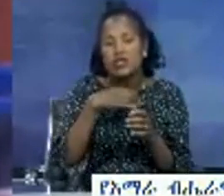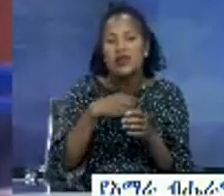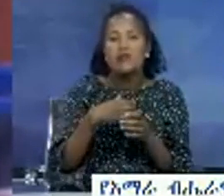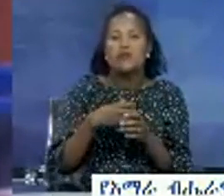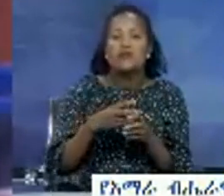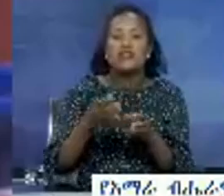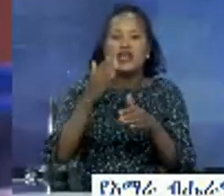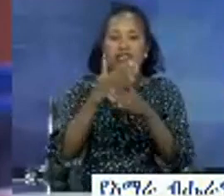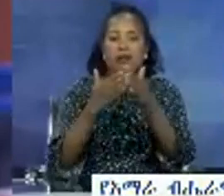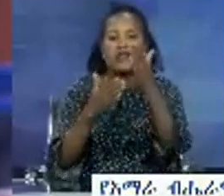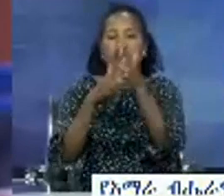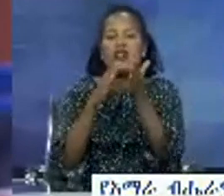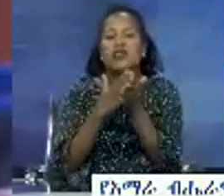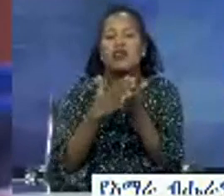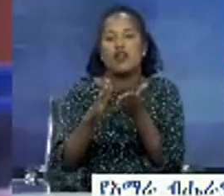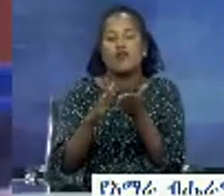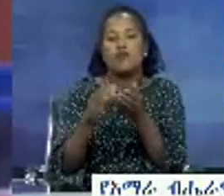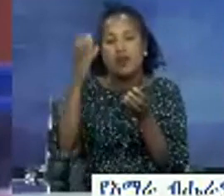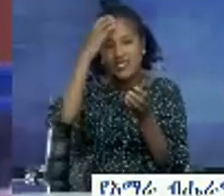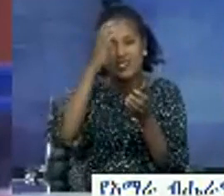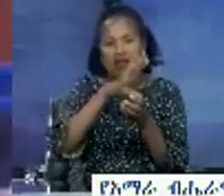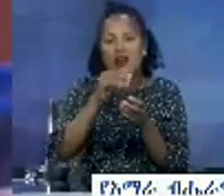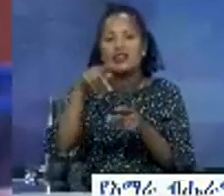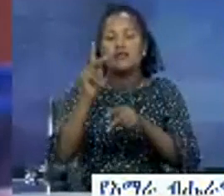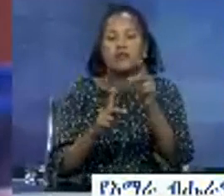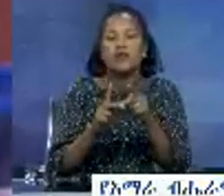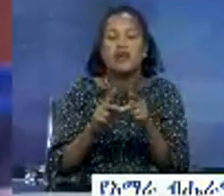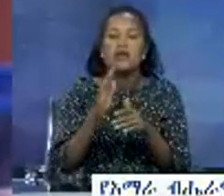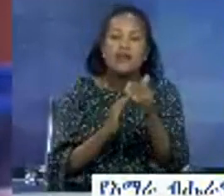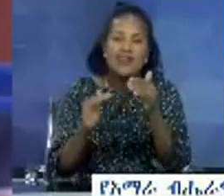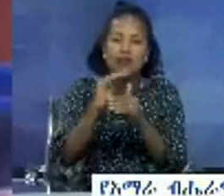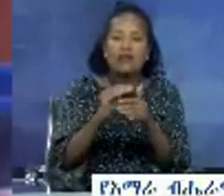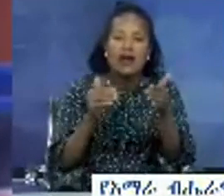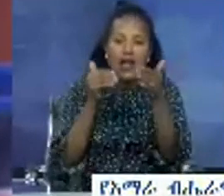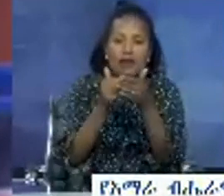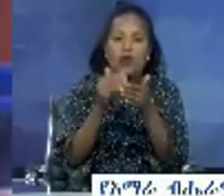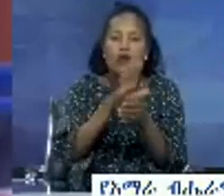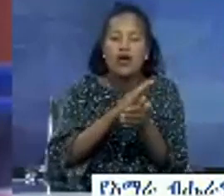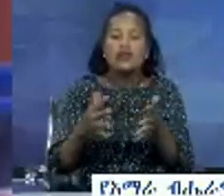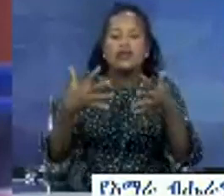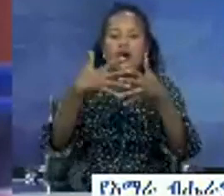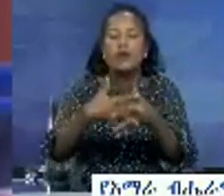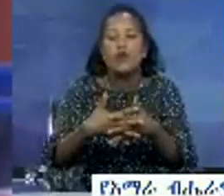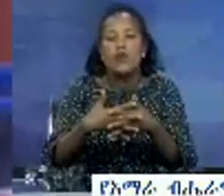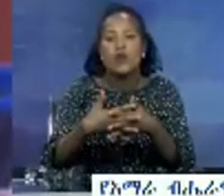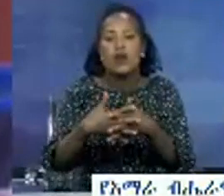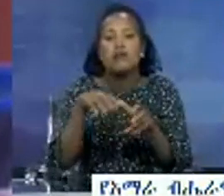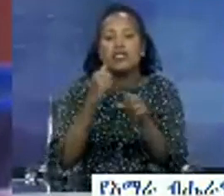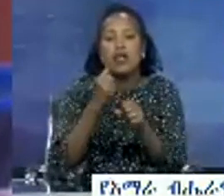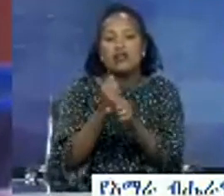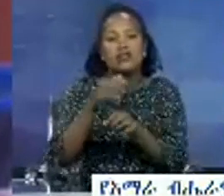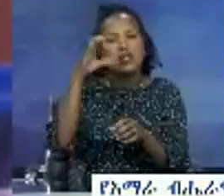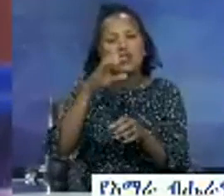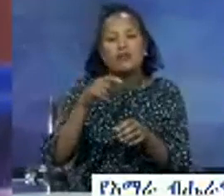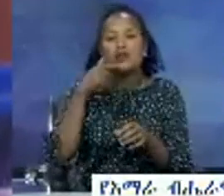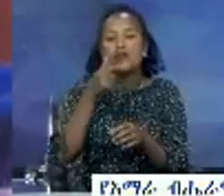በደረጃ እንዲቀረፉ መንግስትና ህዝብ የበለጠ ተቀራርበውና ተጣምረው መስራት የግድ የሚልበት